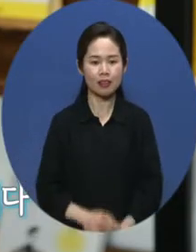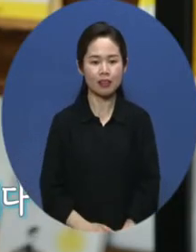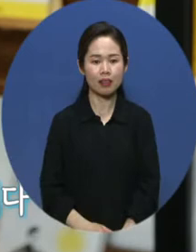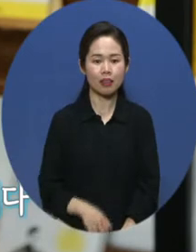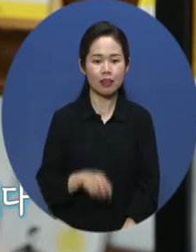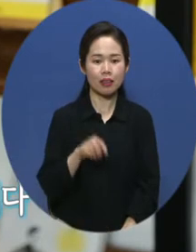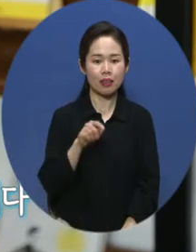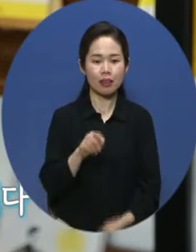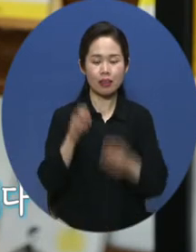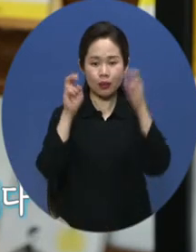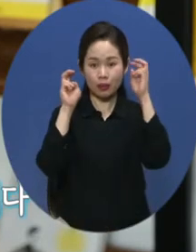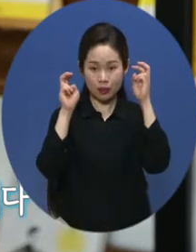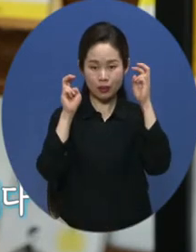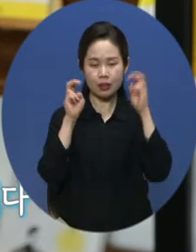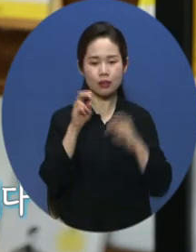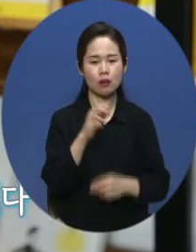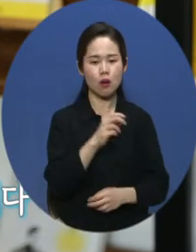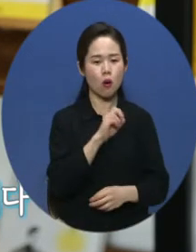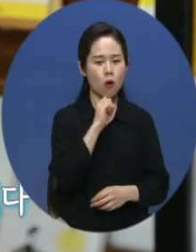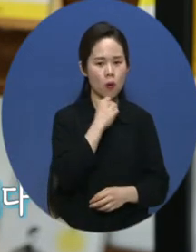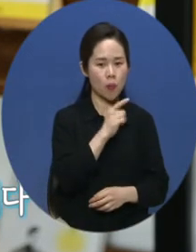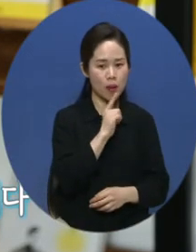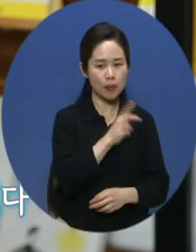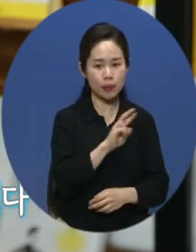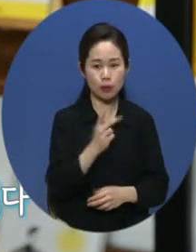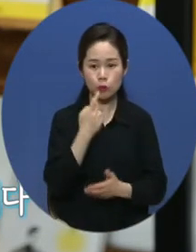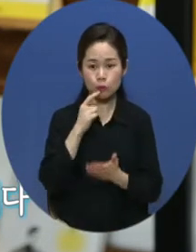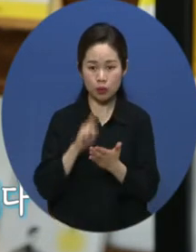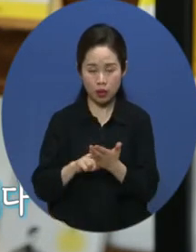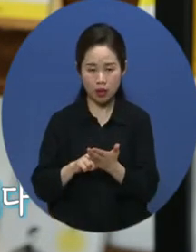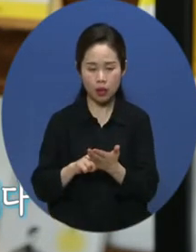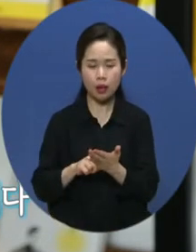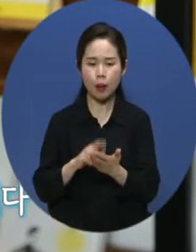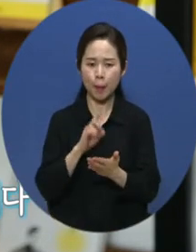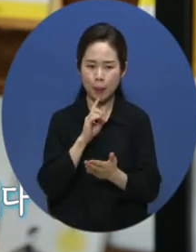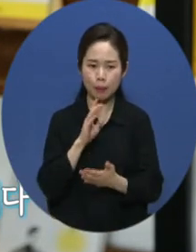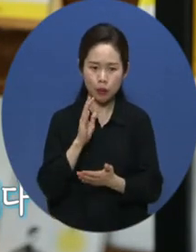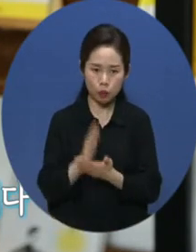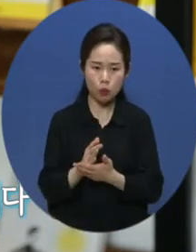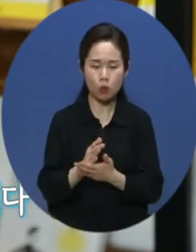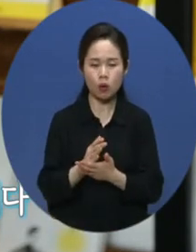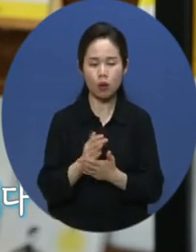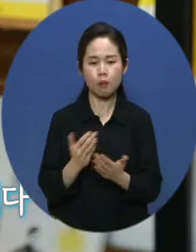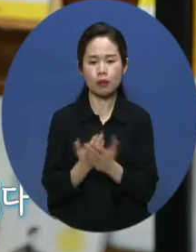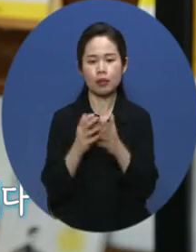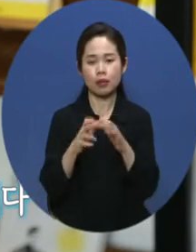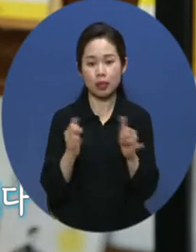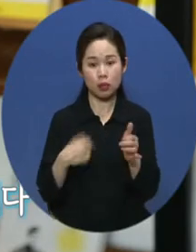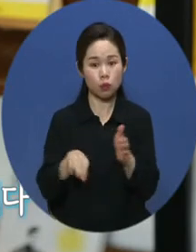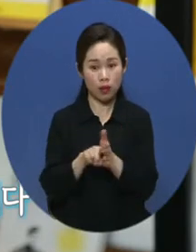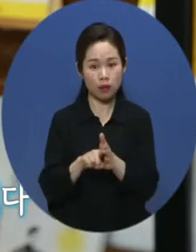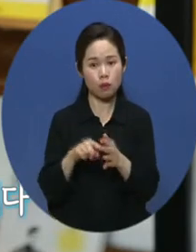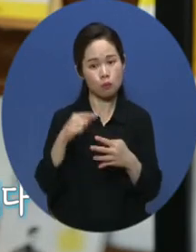피치마켓에서는 이제 책을 번안하는 일 말고도 그 지적 발달 장애인들을 위한 다양한 활동이 있다고 들었어요. 네.